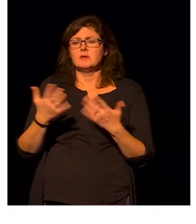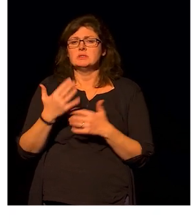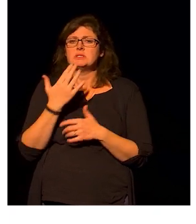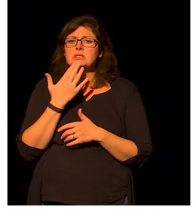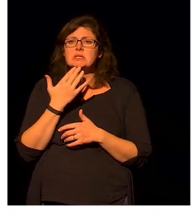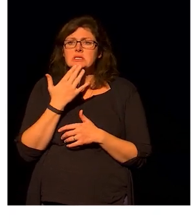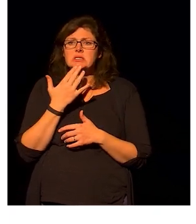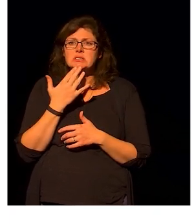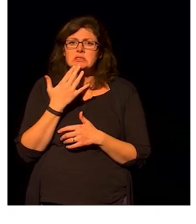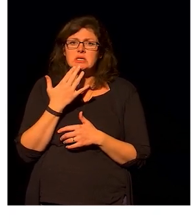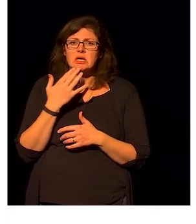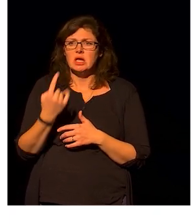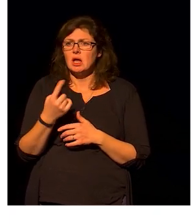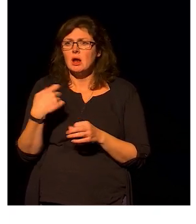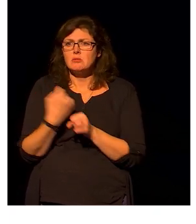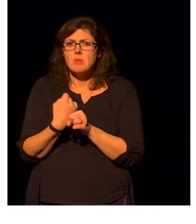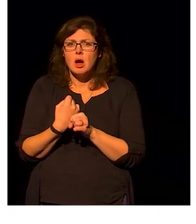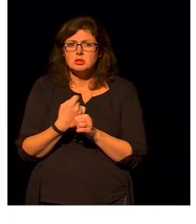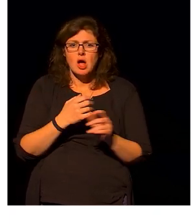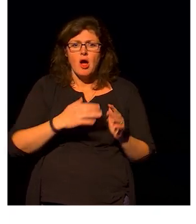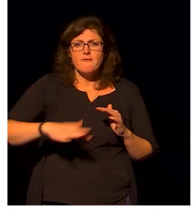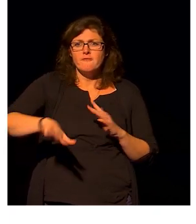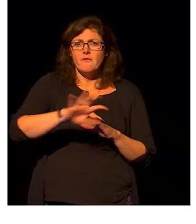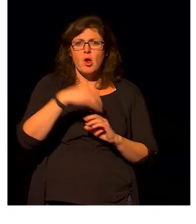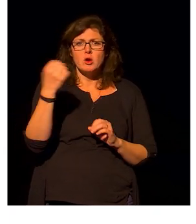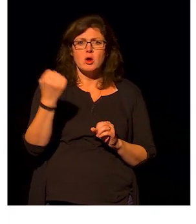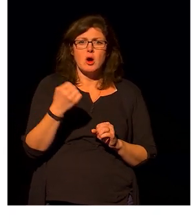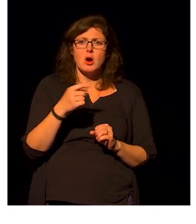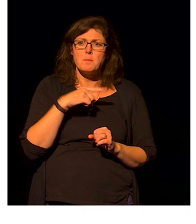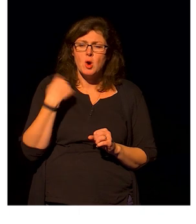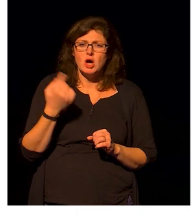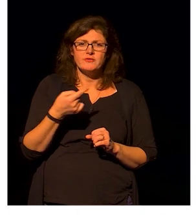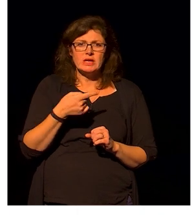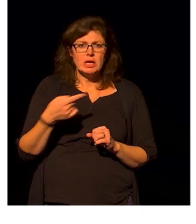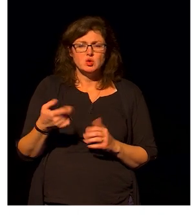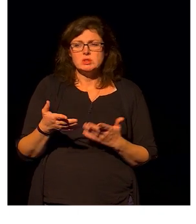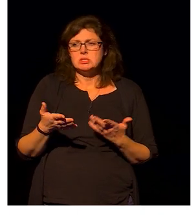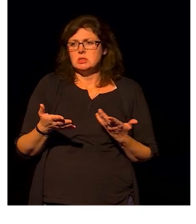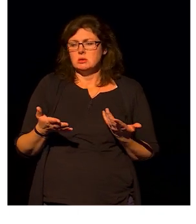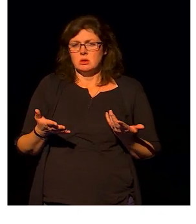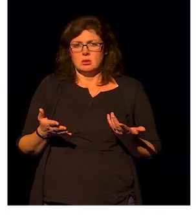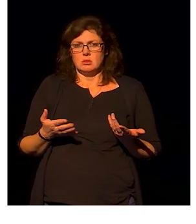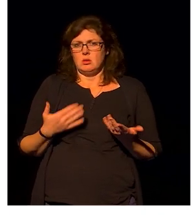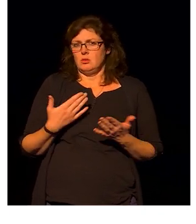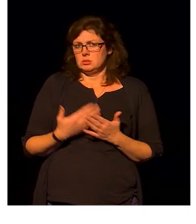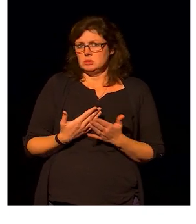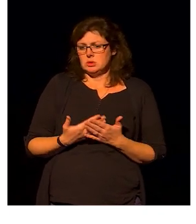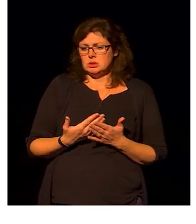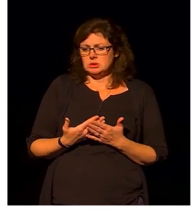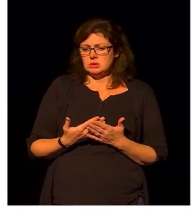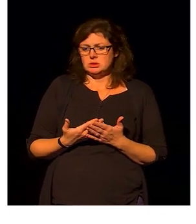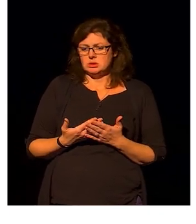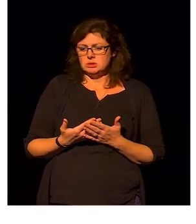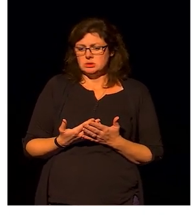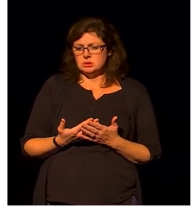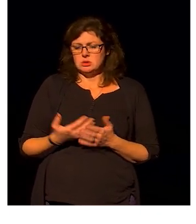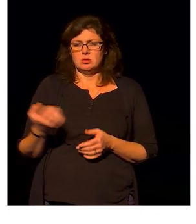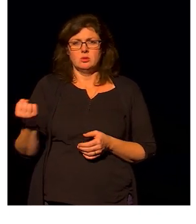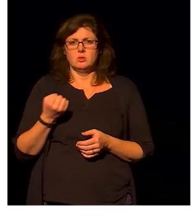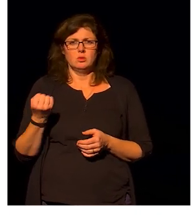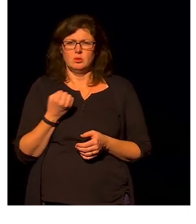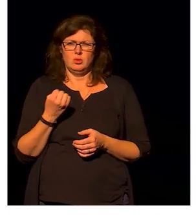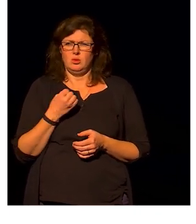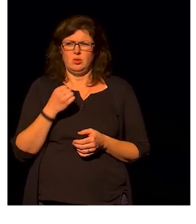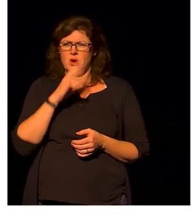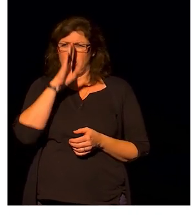begehe Völkermord, Genozid, was nun doch ein reichlich absurder Vorwurf